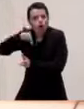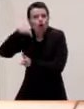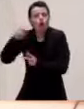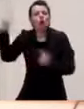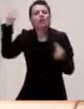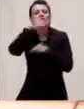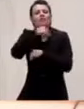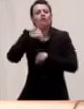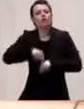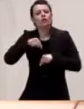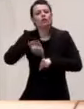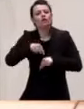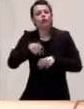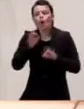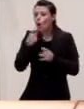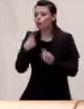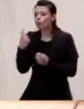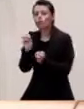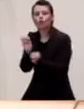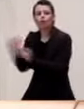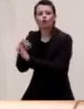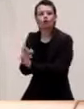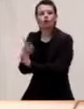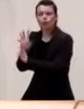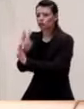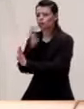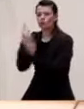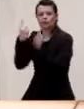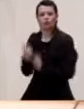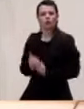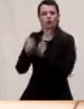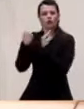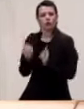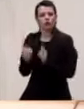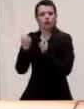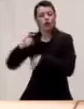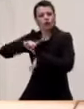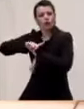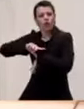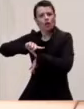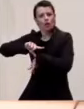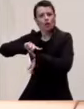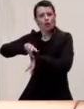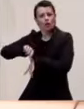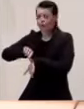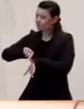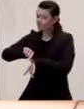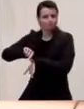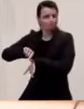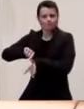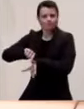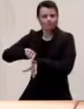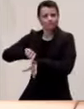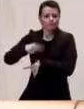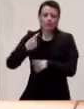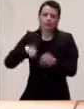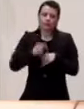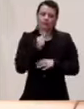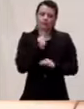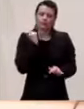nel rimanere in attesa in pronto soccorso per lungo tempo, che non si attivassero tutte quelle